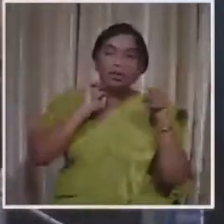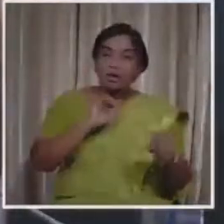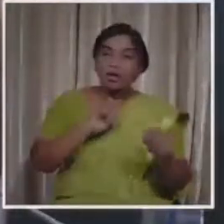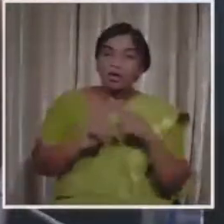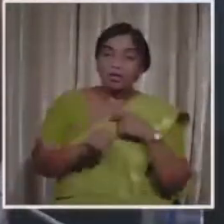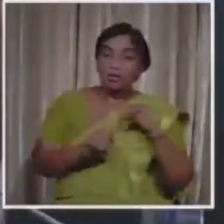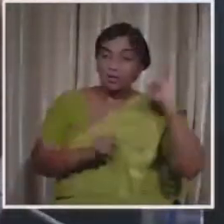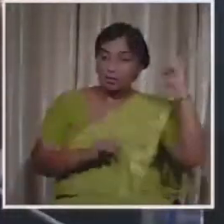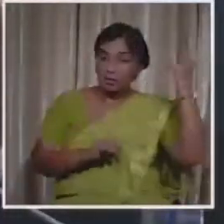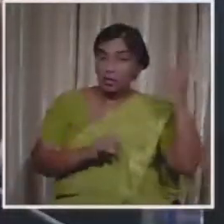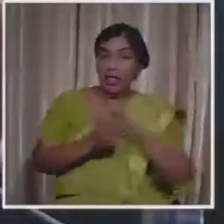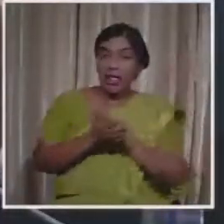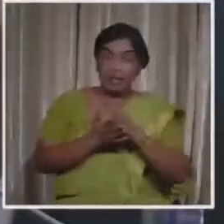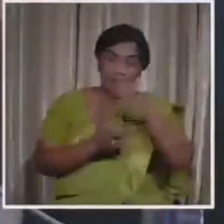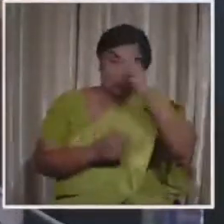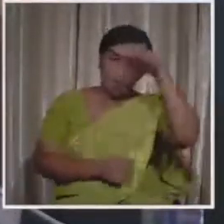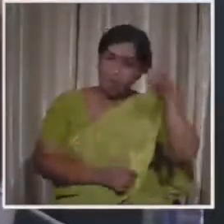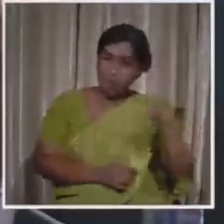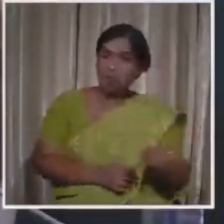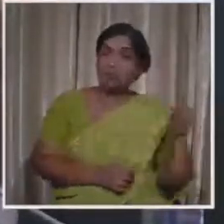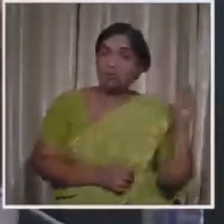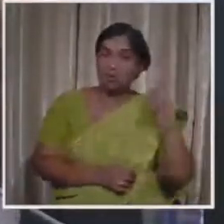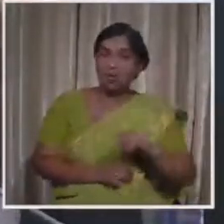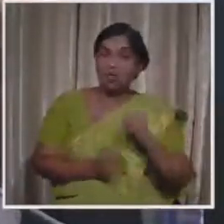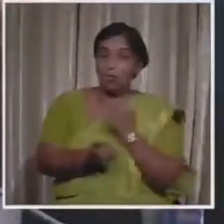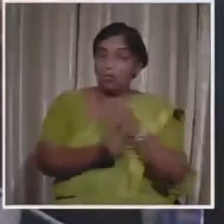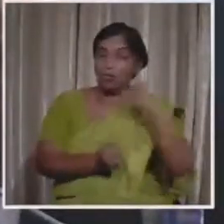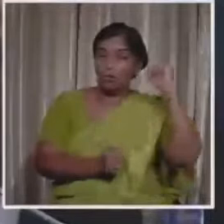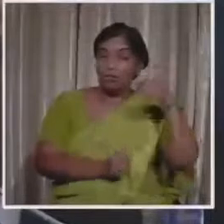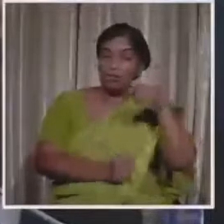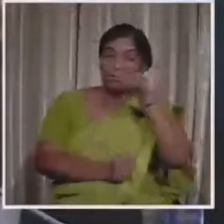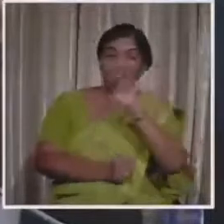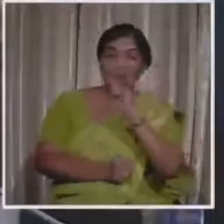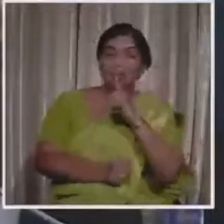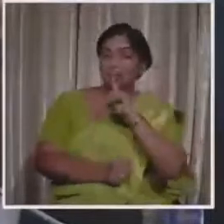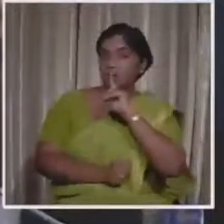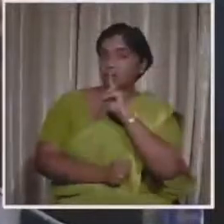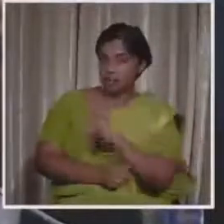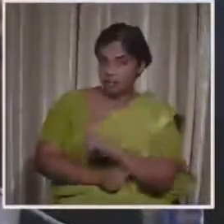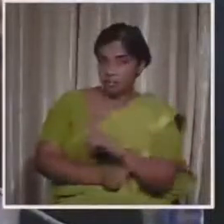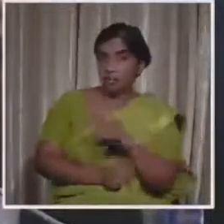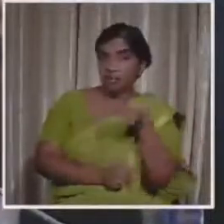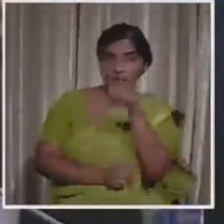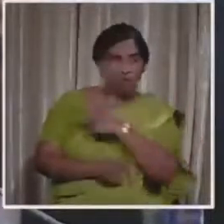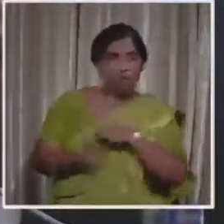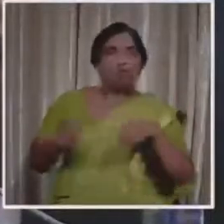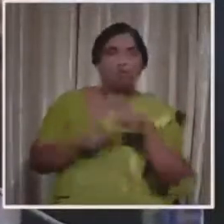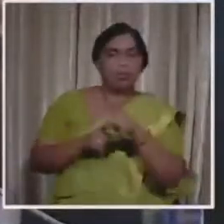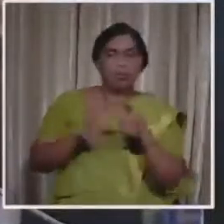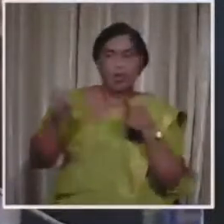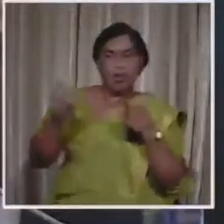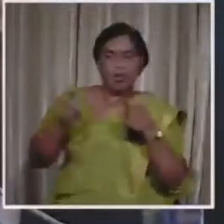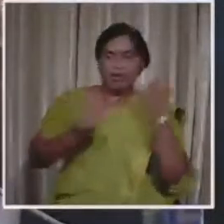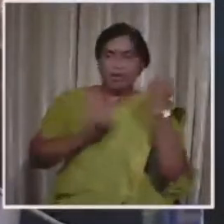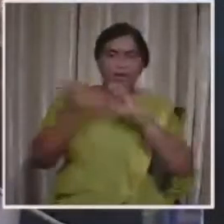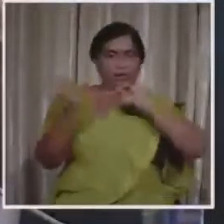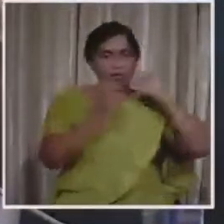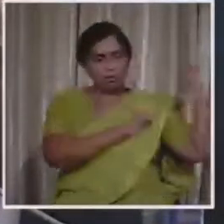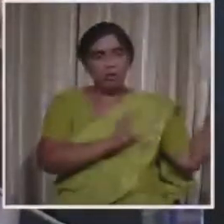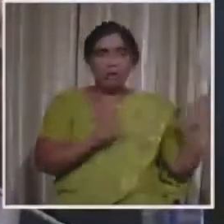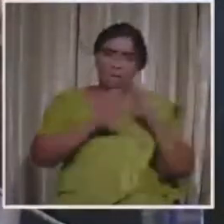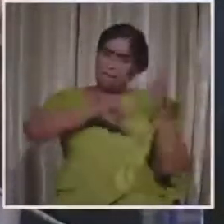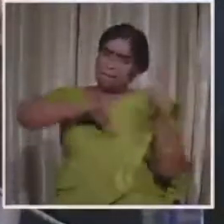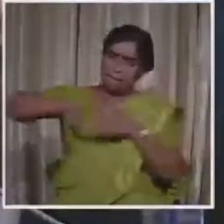1 හේරත් කියලා මහත්තයෙක්. ඇවිල්ලා හිට පොලිස් නිලධාරි 40 දෙනාට කිව්වා ඔයාලා සියලු දෙනා තුවක්කු ටික වාහනේට දාලා පැත්තකට වෙන්න